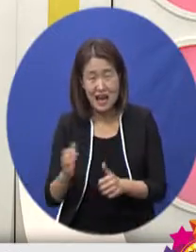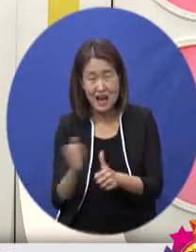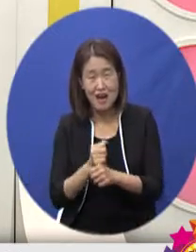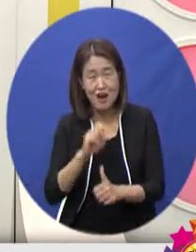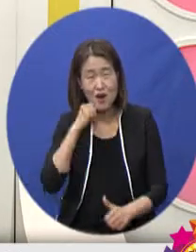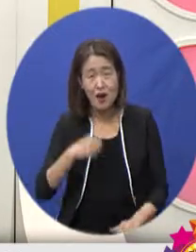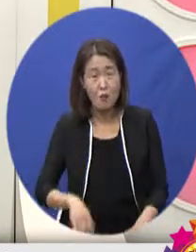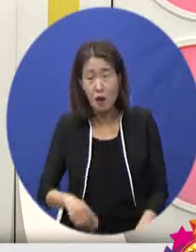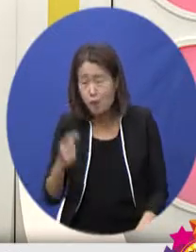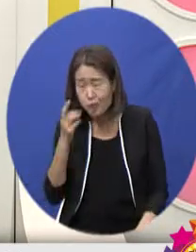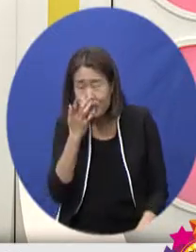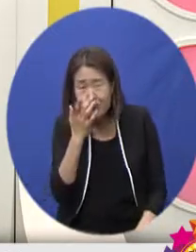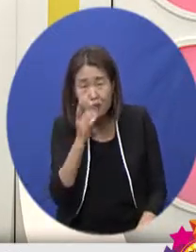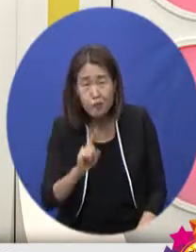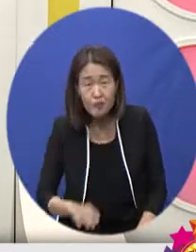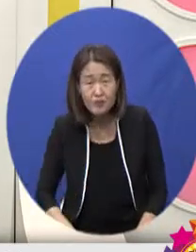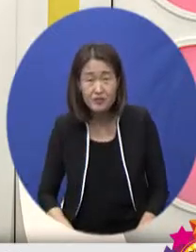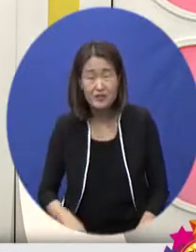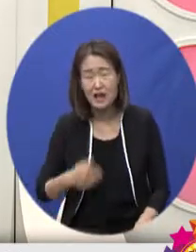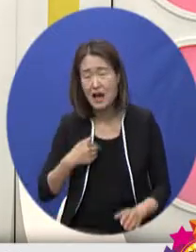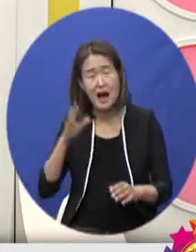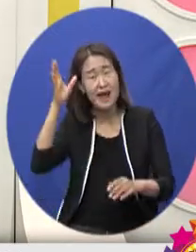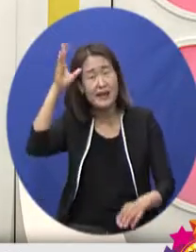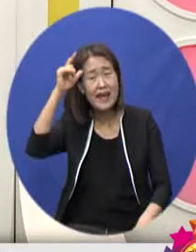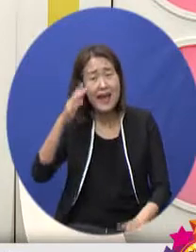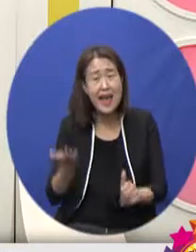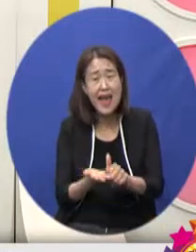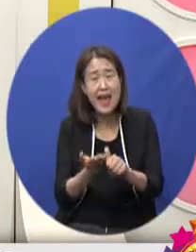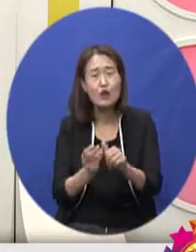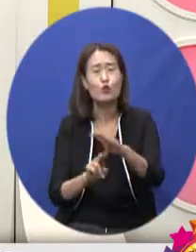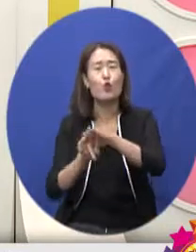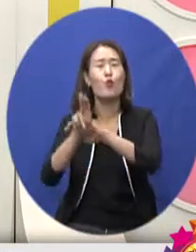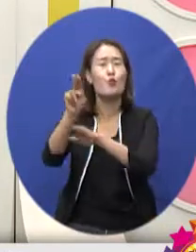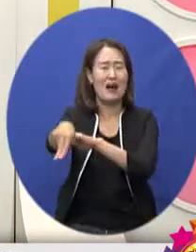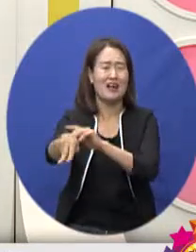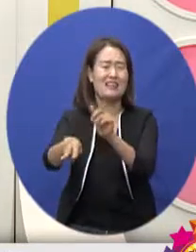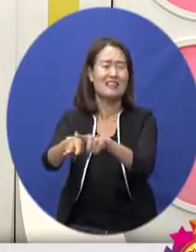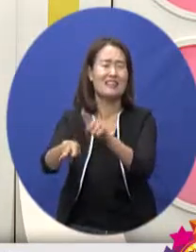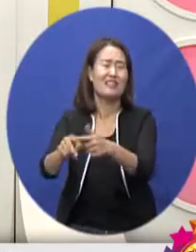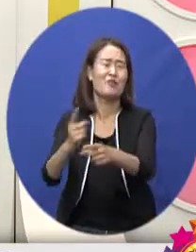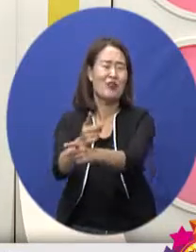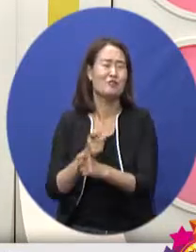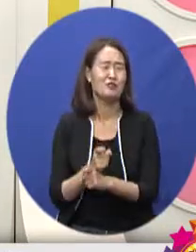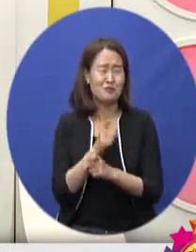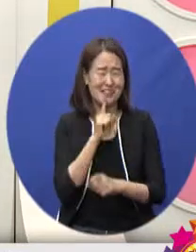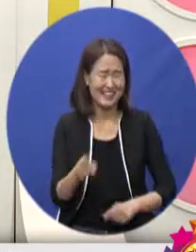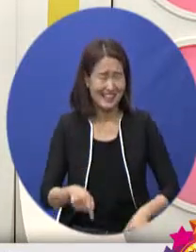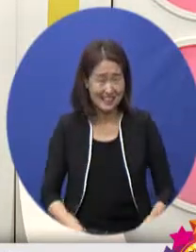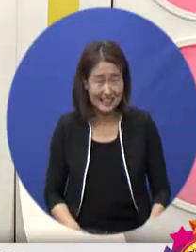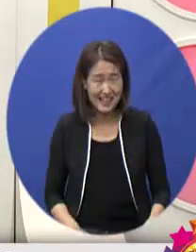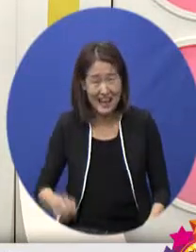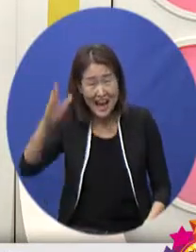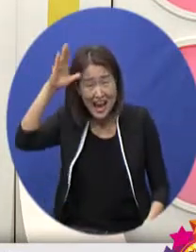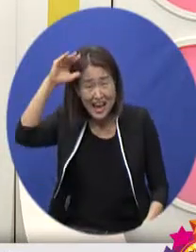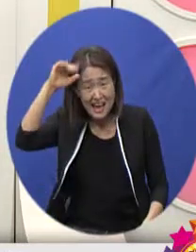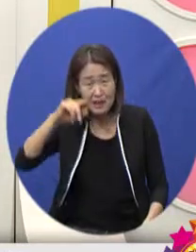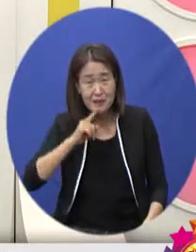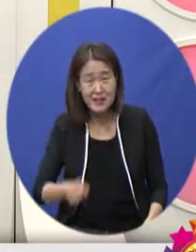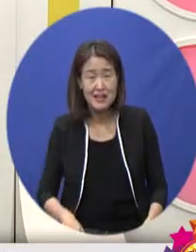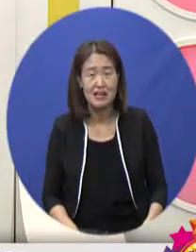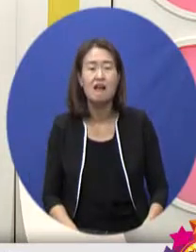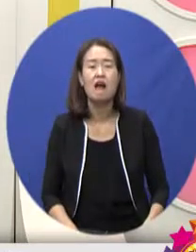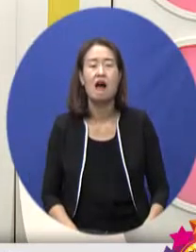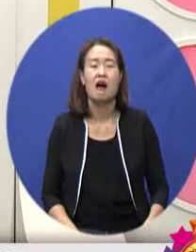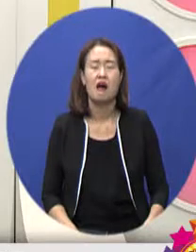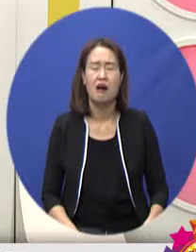얘기를 잘 못 들었어요. 뭐라고 말씀하신 거죠? 기르던 강아지가 집을 네. 나갔는데 그 개가 왼수래잖아요. 아, 멍멍이가? 지금 못 찾은 것 같아요,